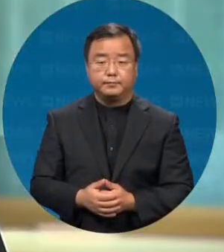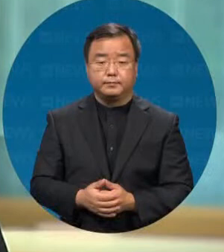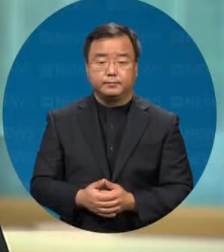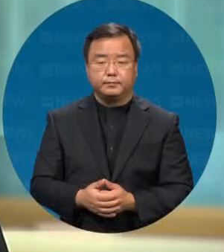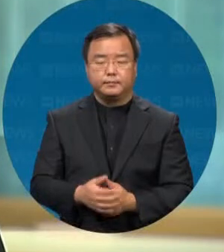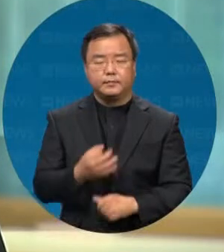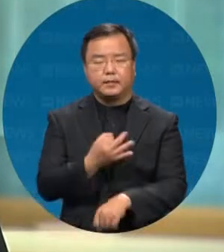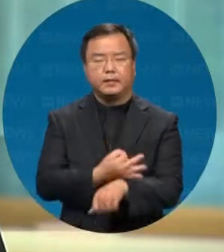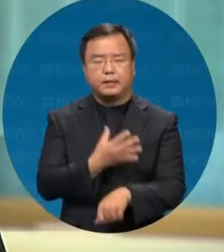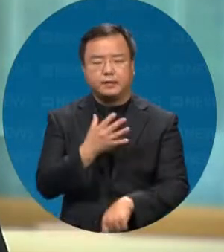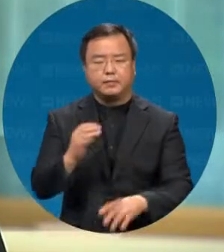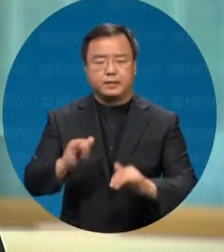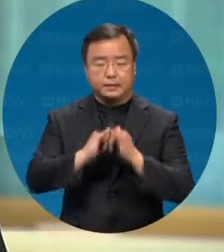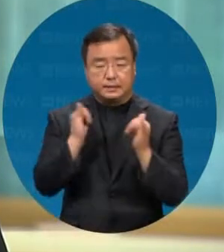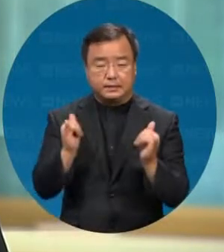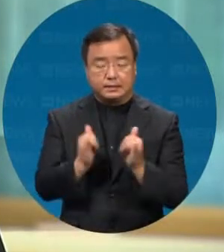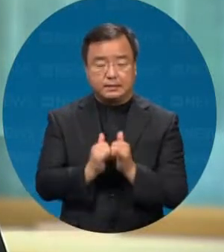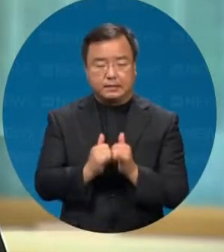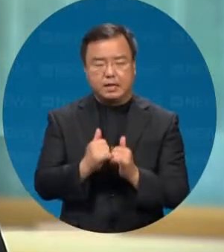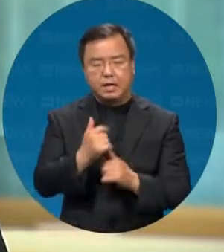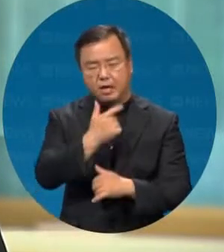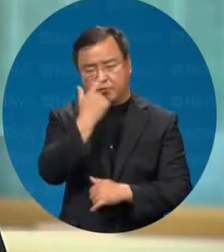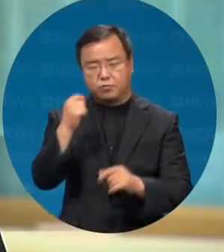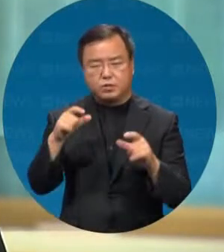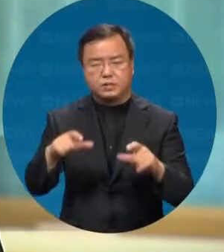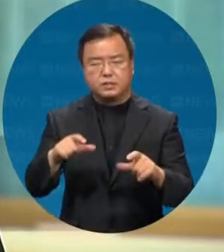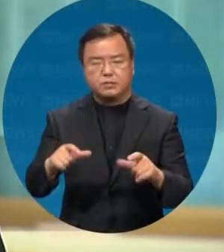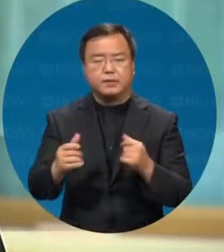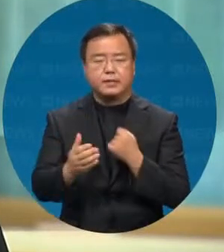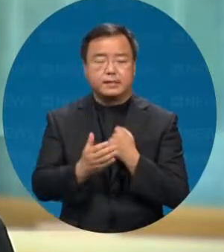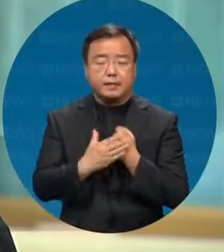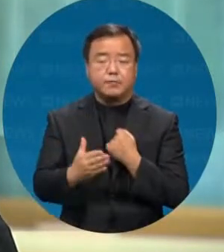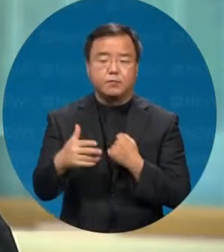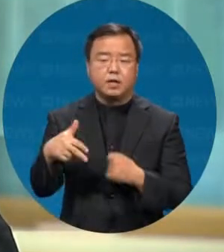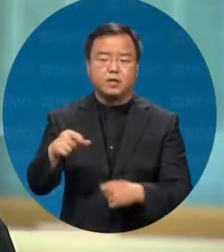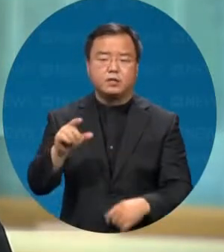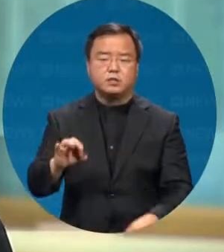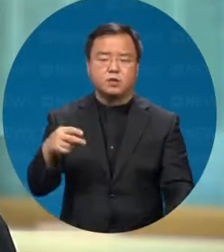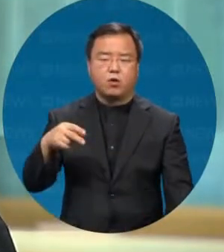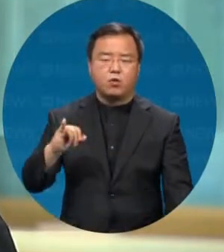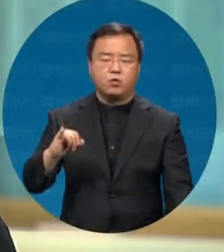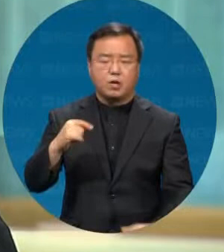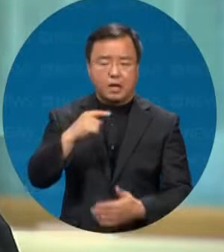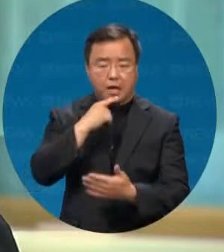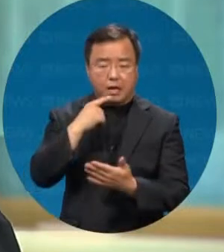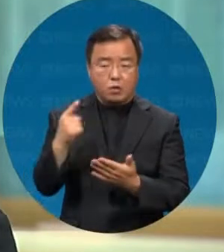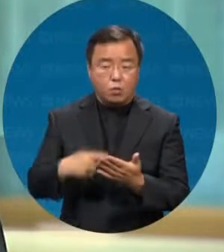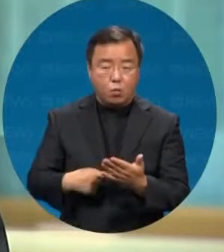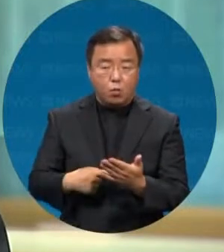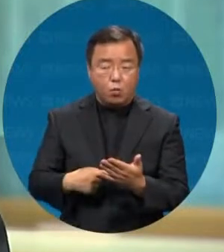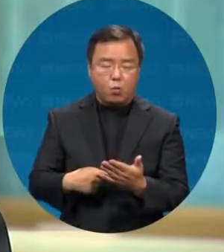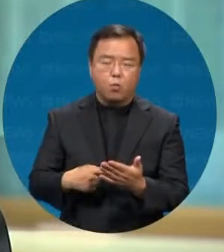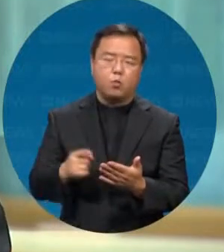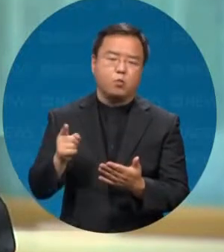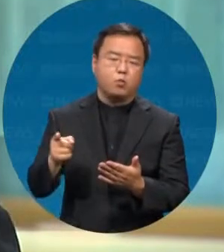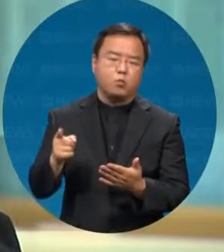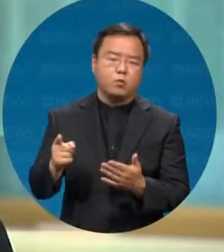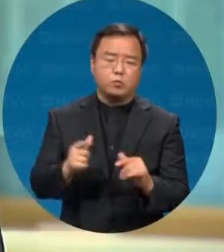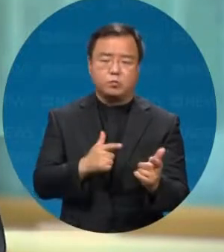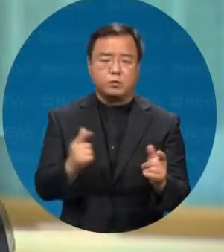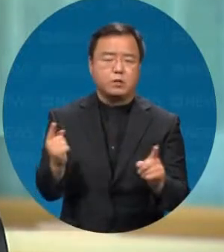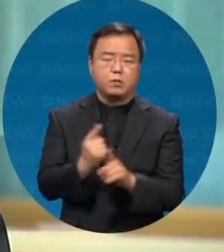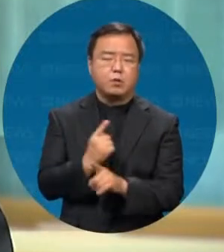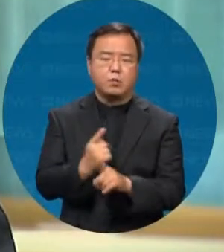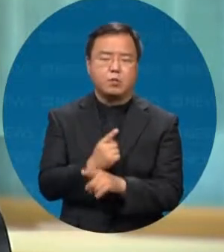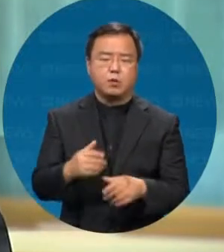단순히 이 사회적인 결핍 지역이라고 하는 이유 때문에 정시에 이렇게 불리하다면 이러한 것들은 보완이